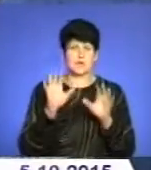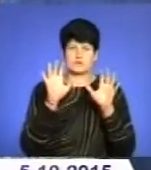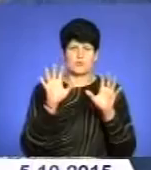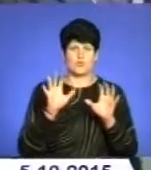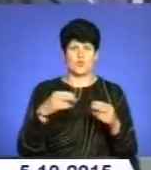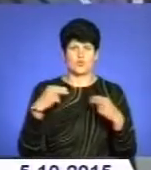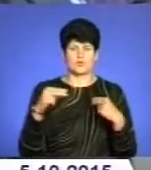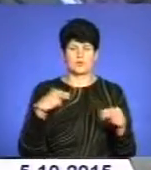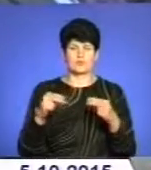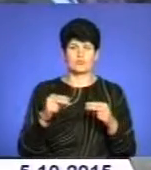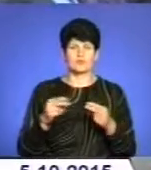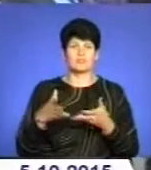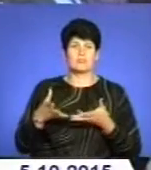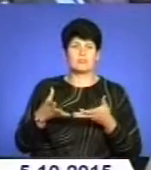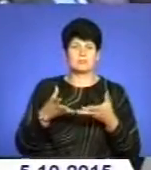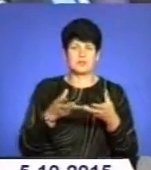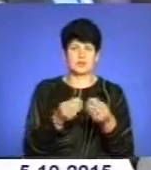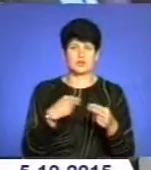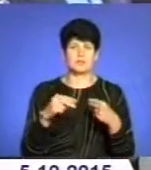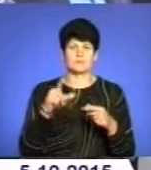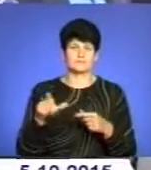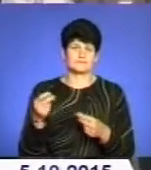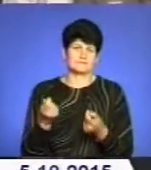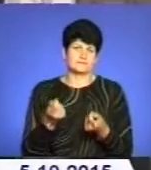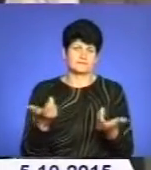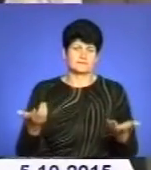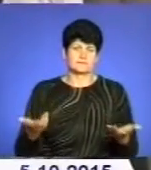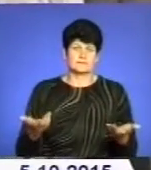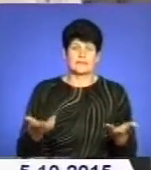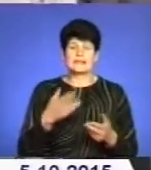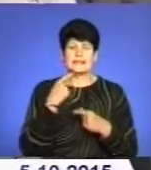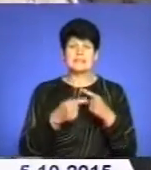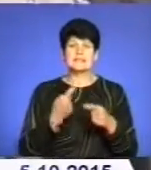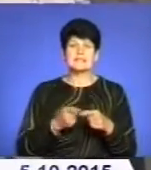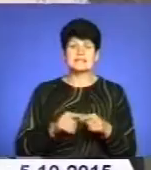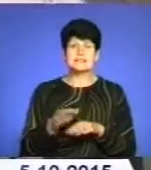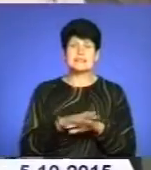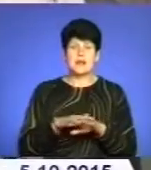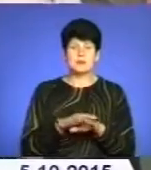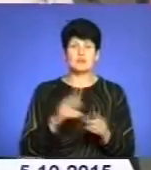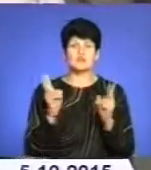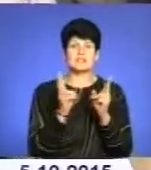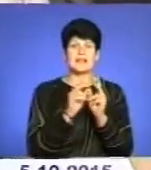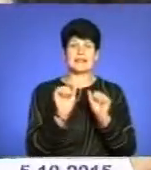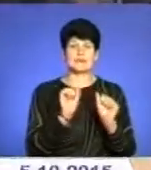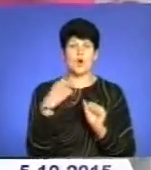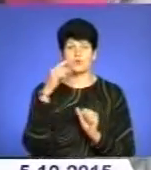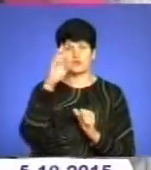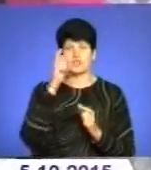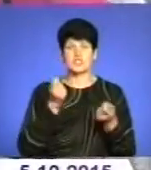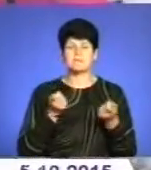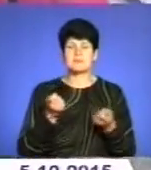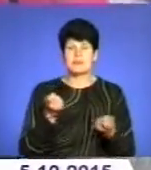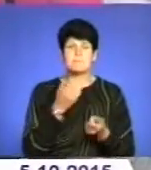тому важелів впливу на продавців небагато. Традиційно на таких ярмарках зустрічаємо керівника